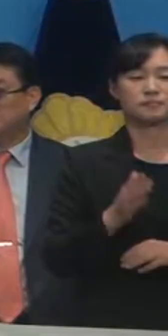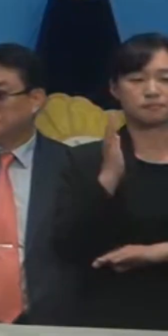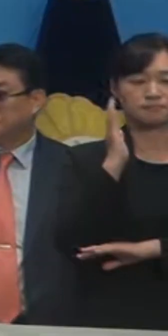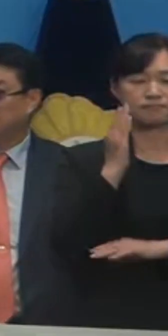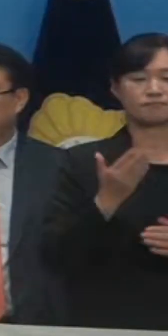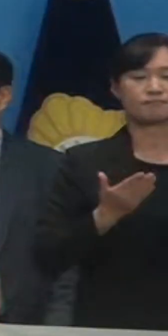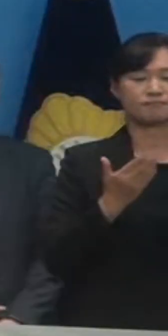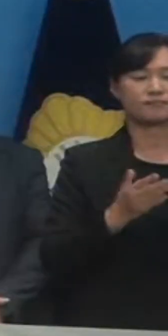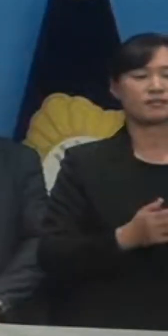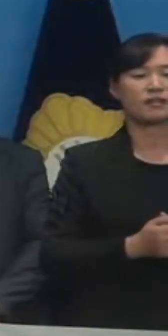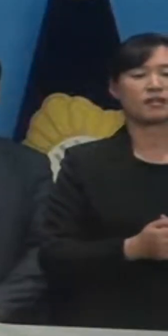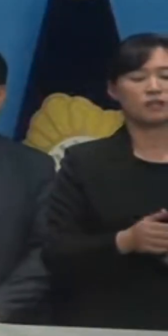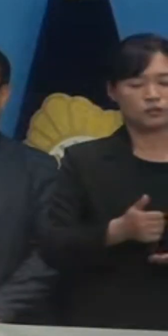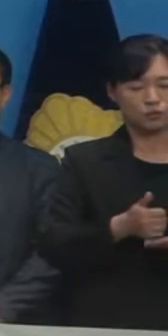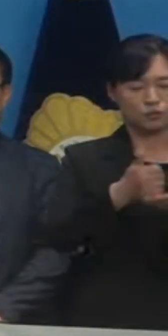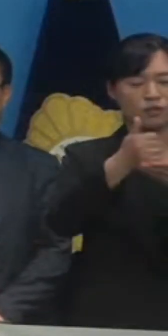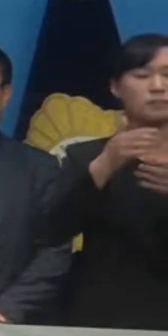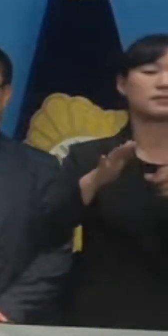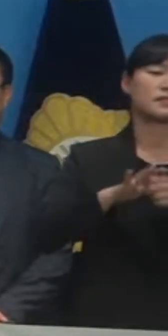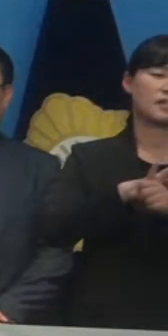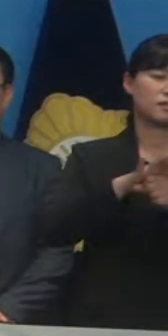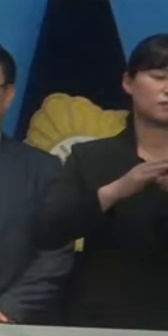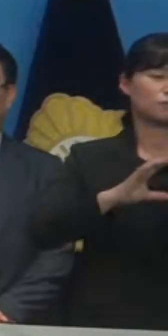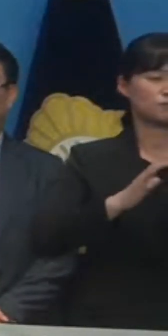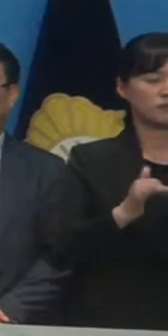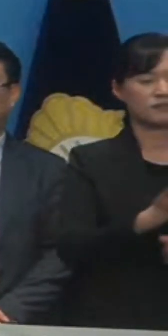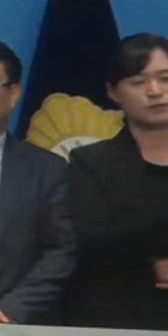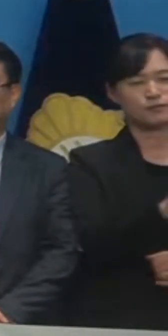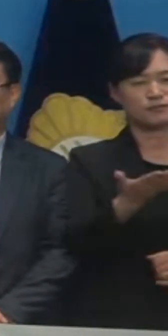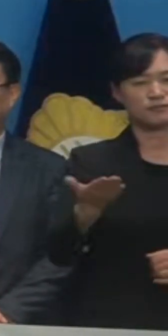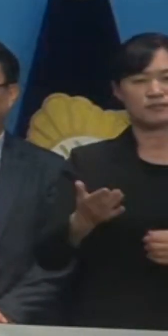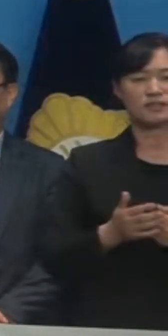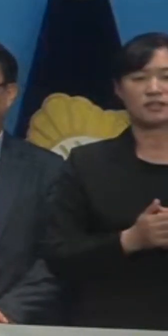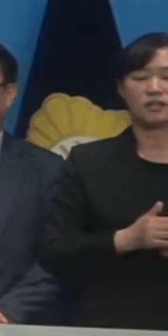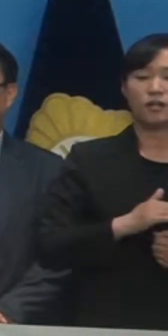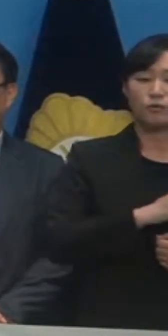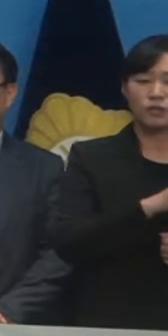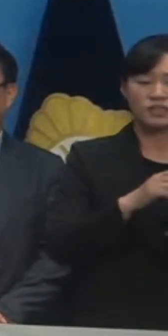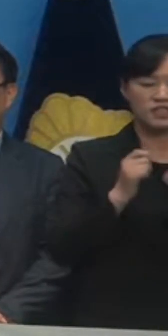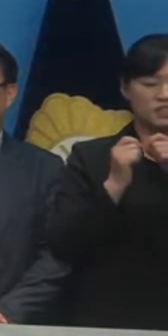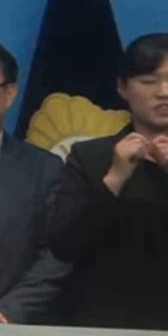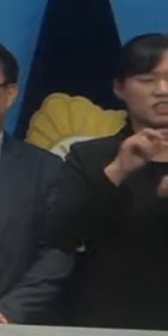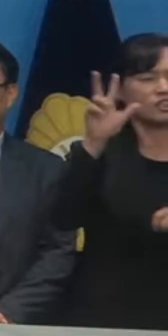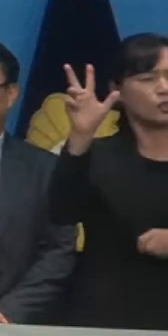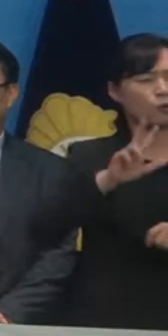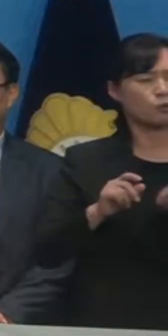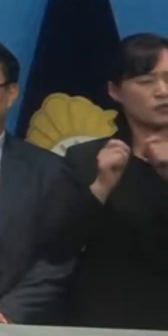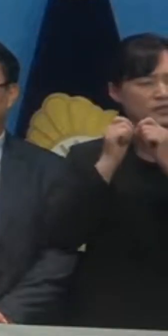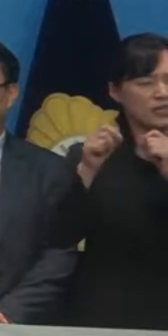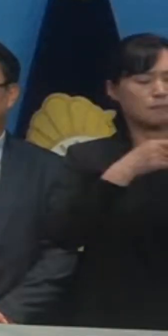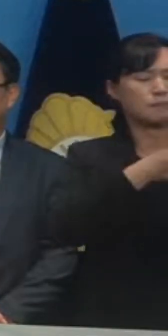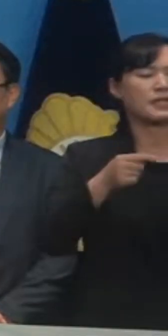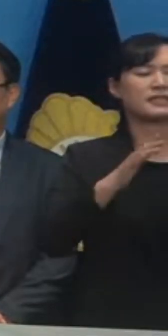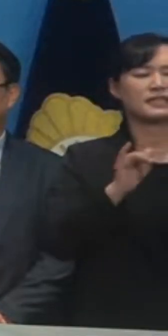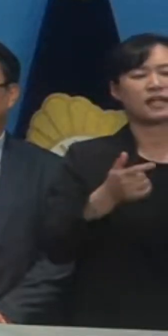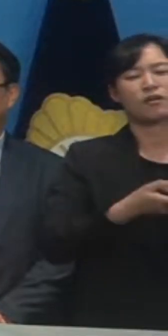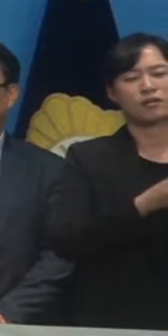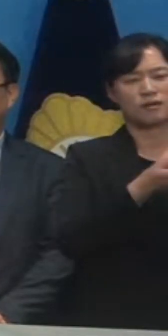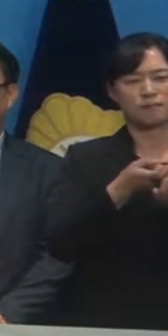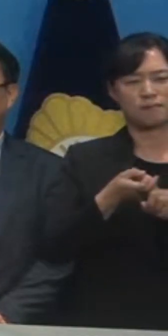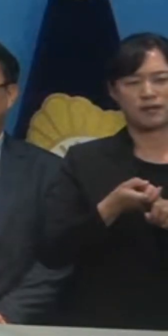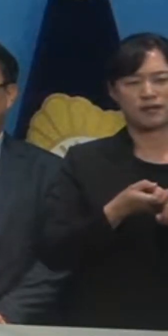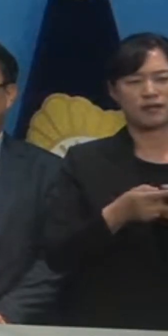성명서. 존경하며 사랑하는 국민 여러분, 저희들은 전국 사기 피해자 연합회 소속